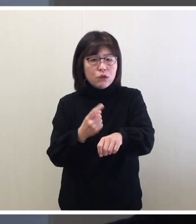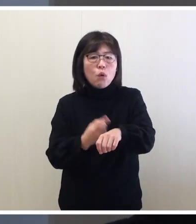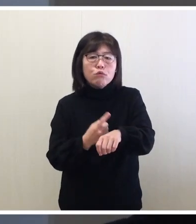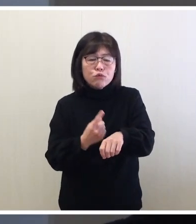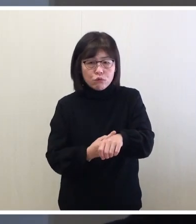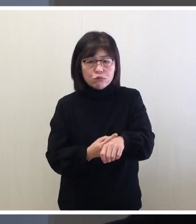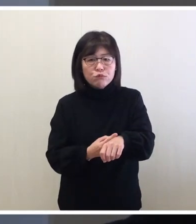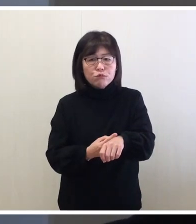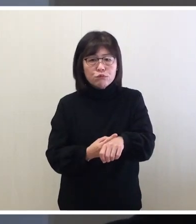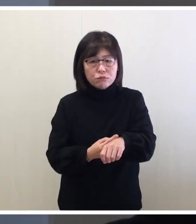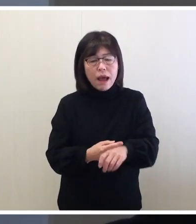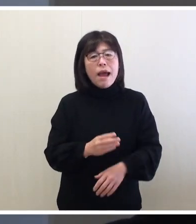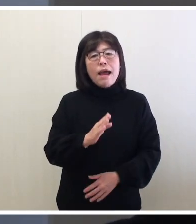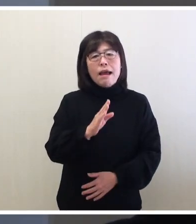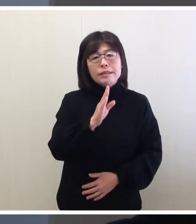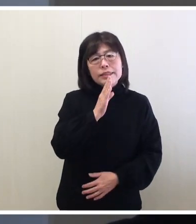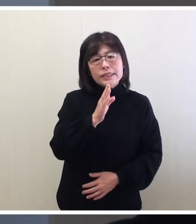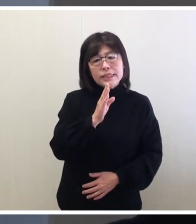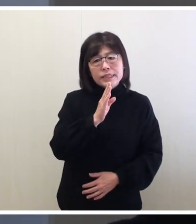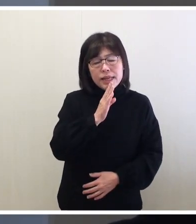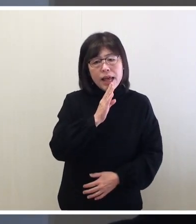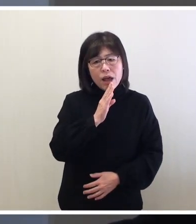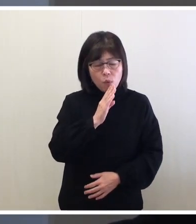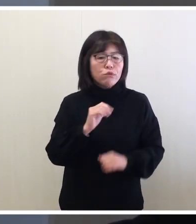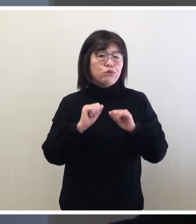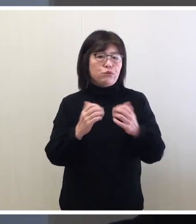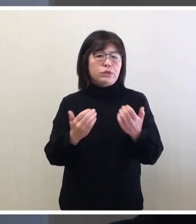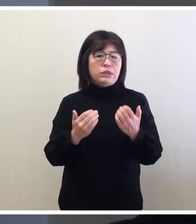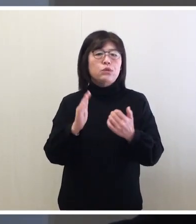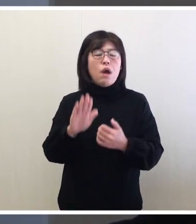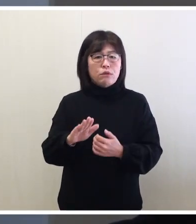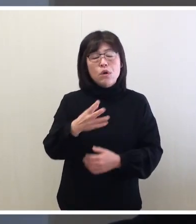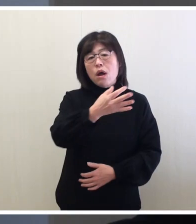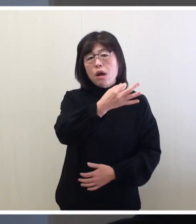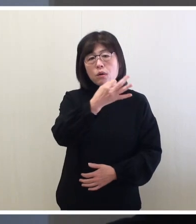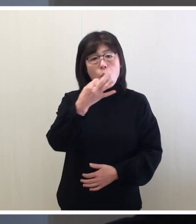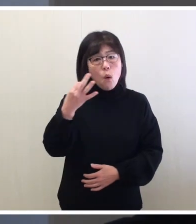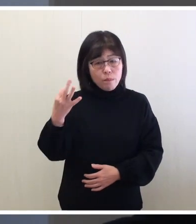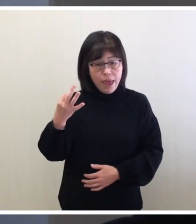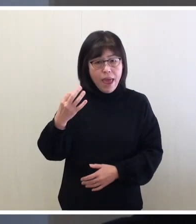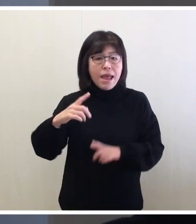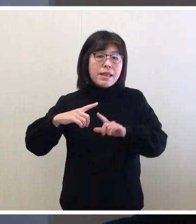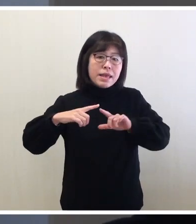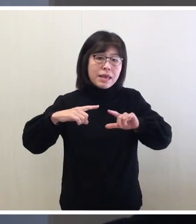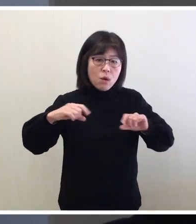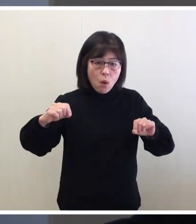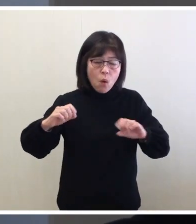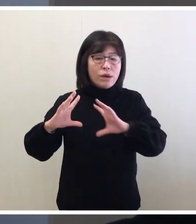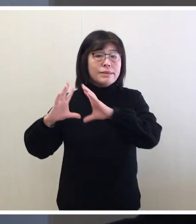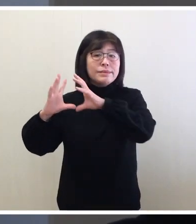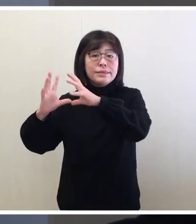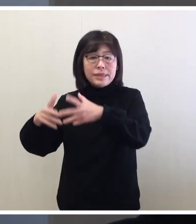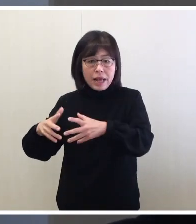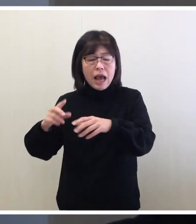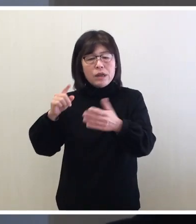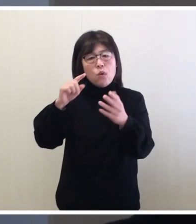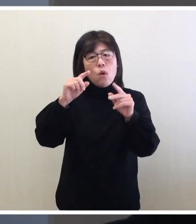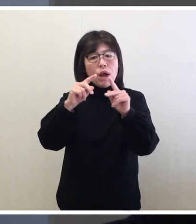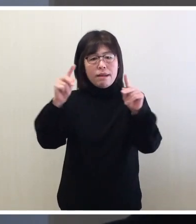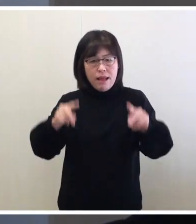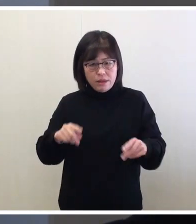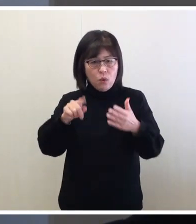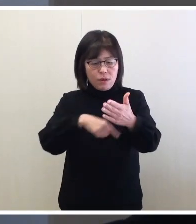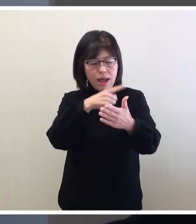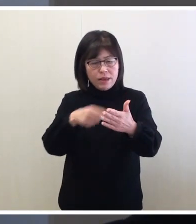学びの特色の一つを実践的な産官学民連携に置いております。神戸、日本、世界